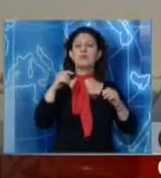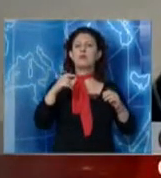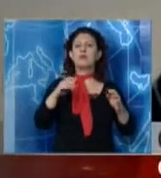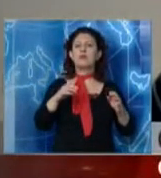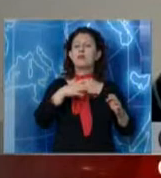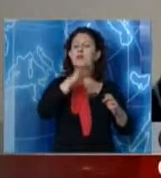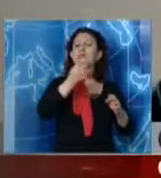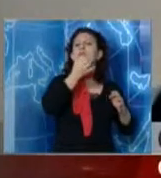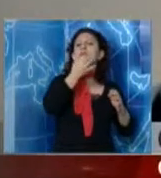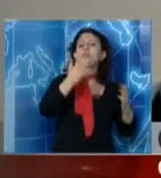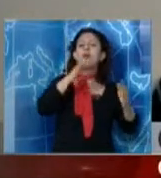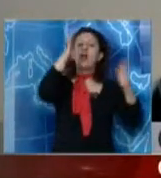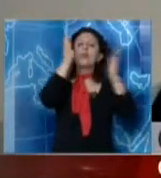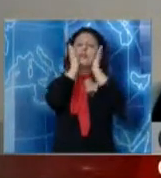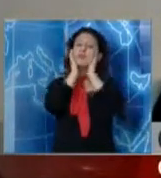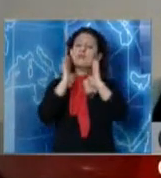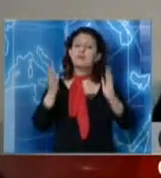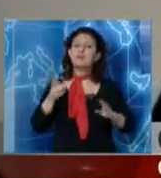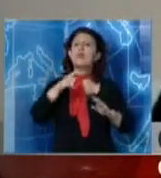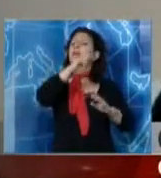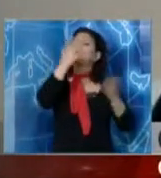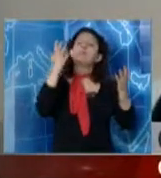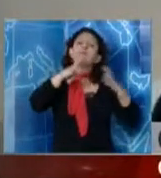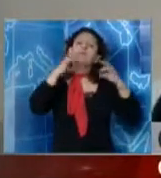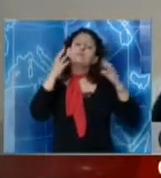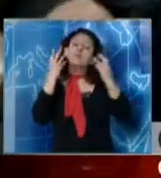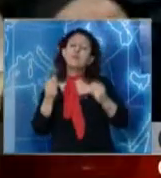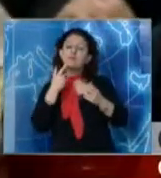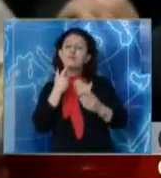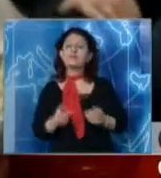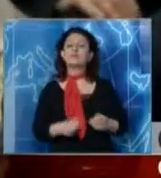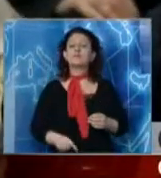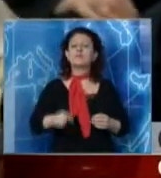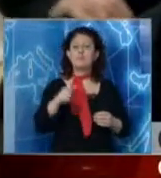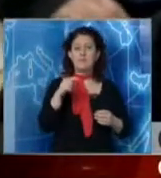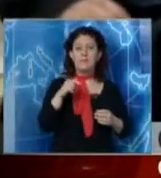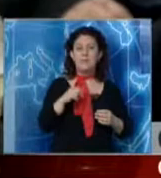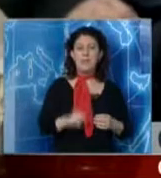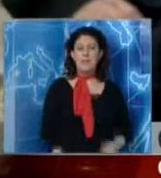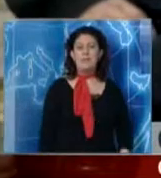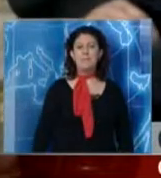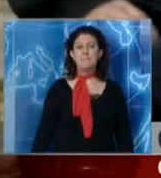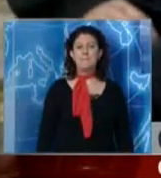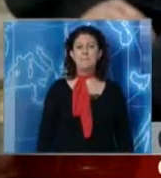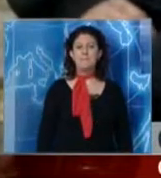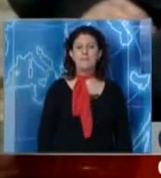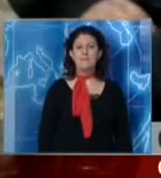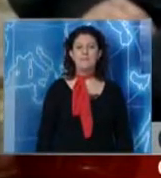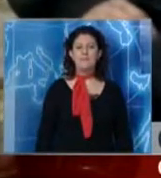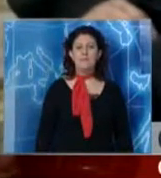razı olsunlar. Teşekkür ediyorum. Allah razı olsun. Allah ne muratları varsa versin. İnşallah Allah iyi olur.